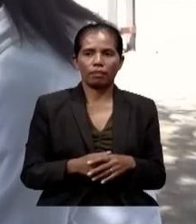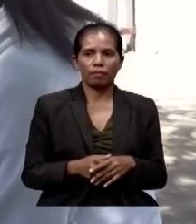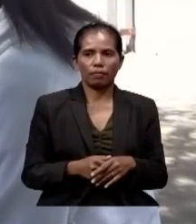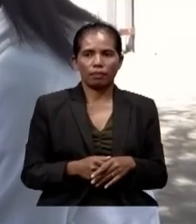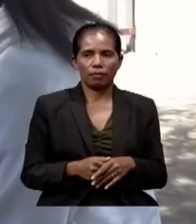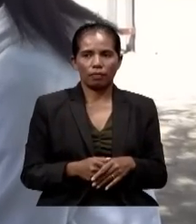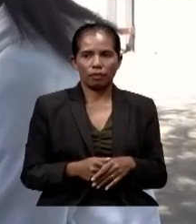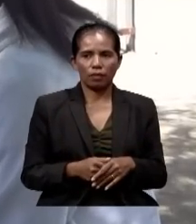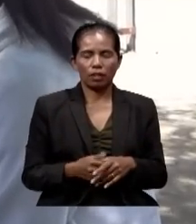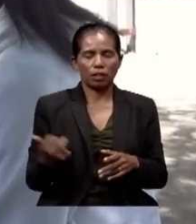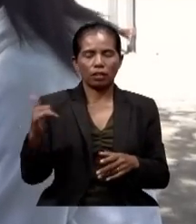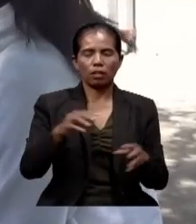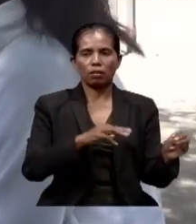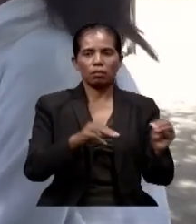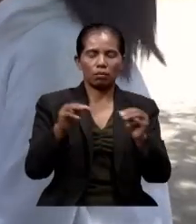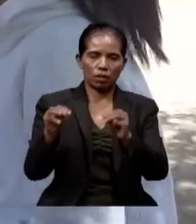ebe sira tumura kare